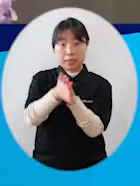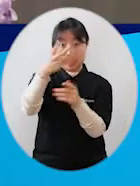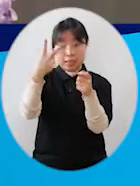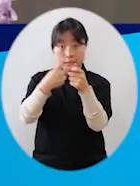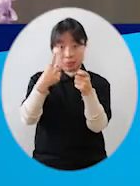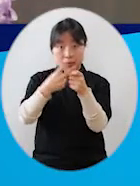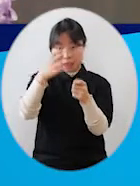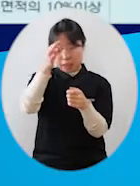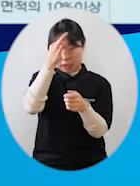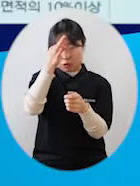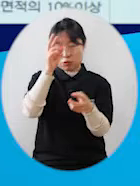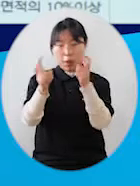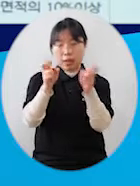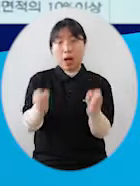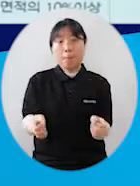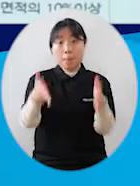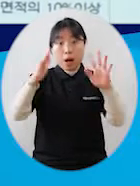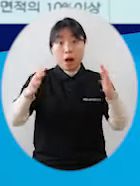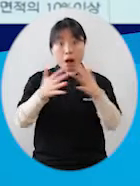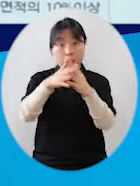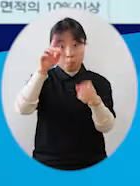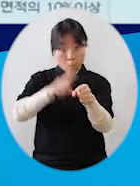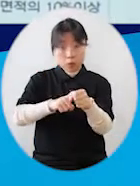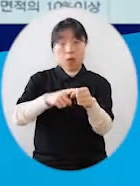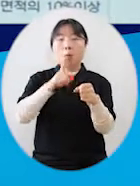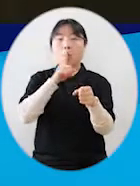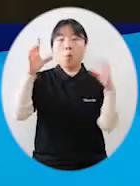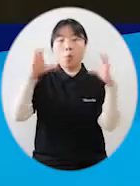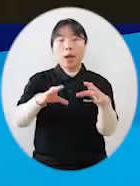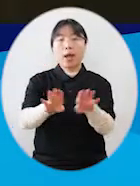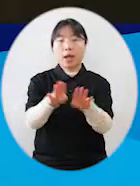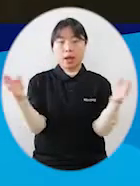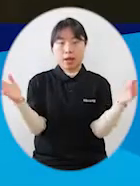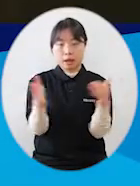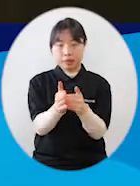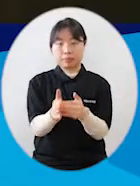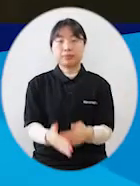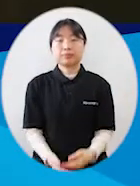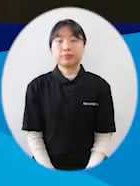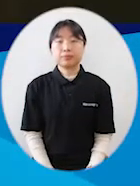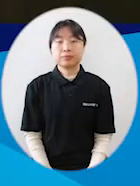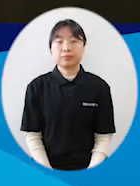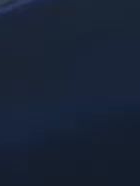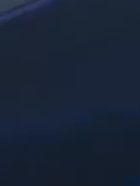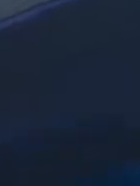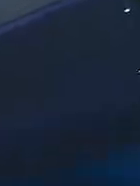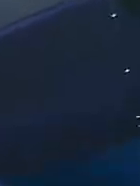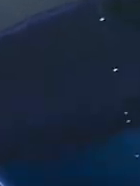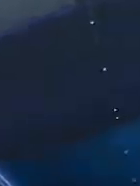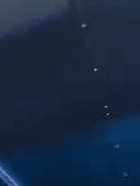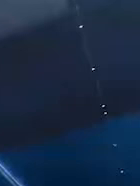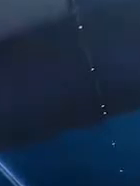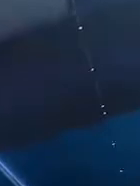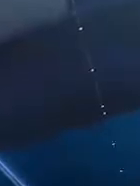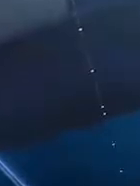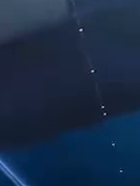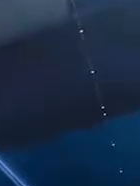제2의왕 테크노파크 추진을 위한 입지 선정 및 기본구상 용역 최종 보고회가 열렸습니다.